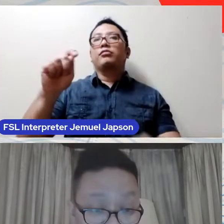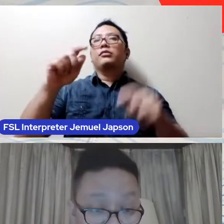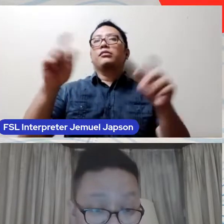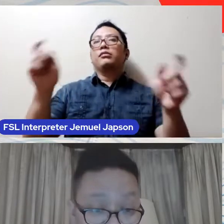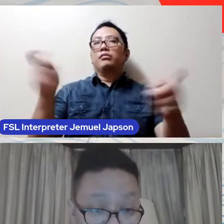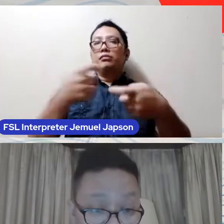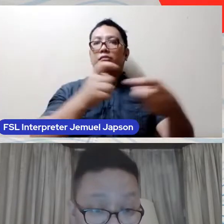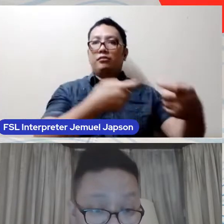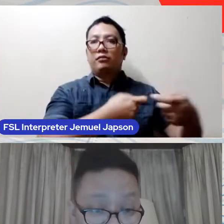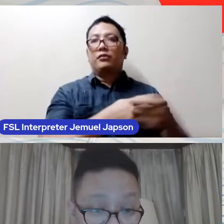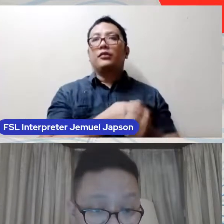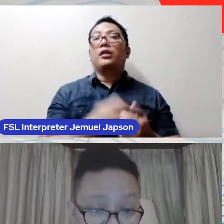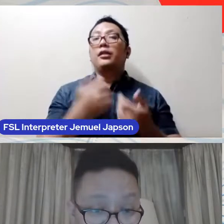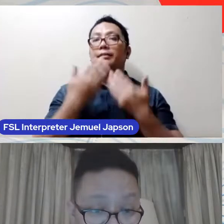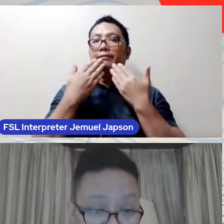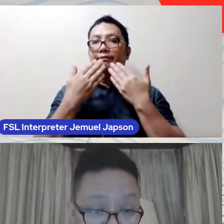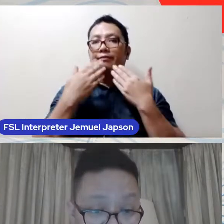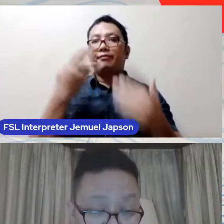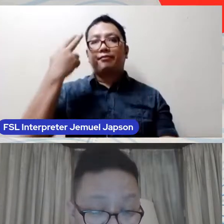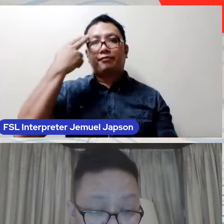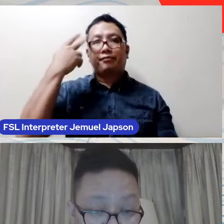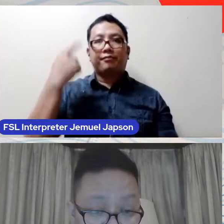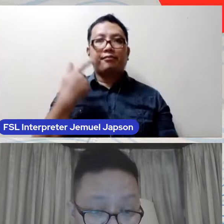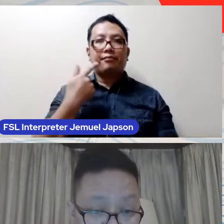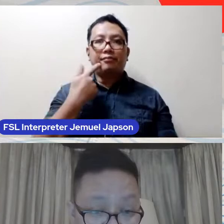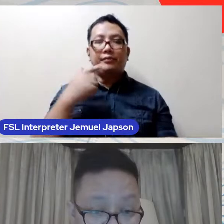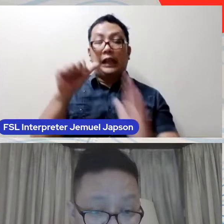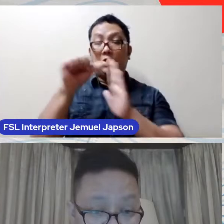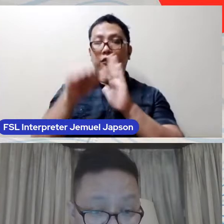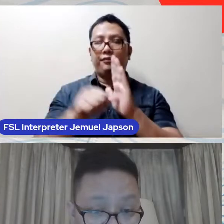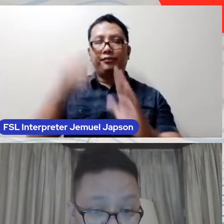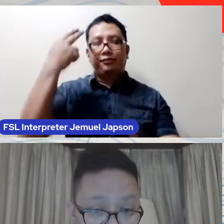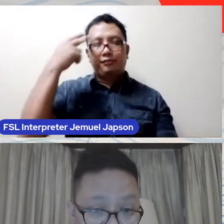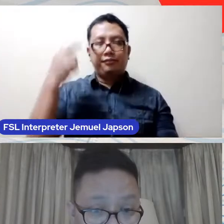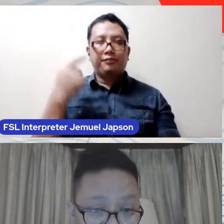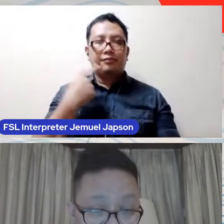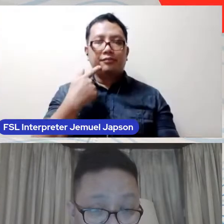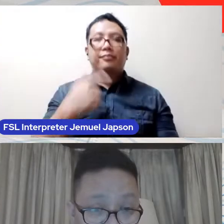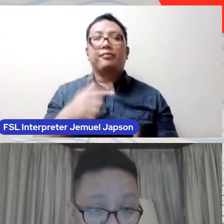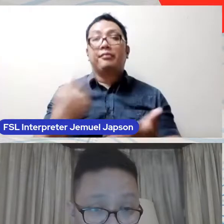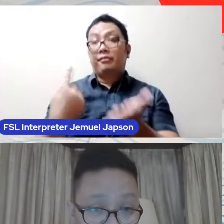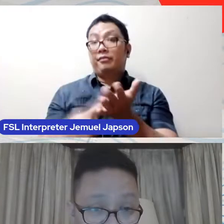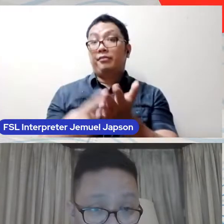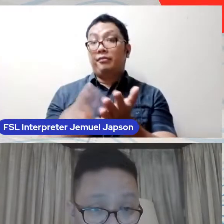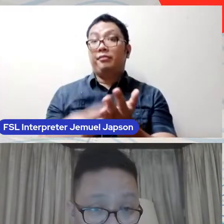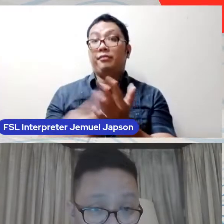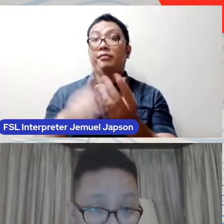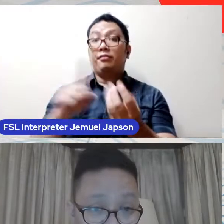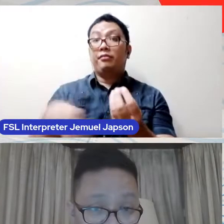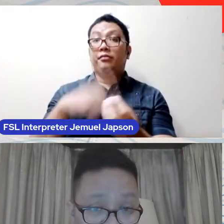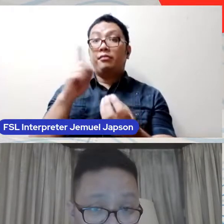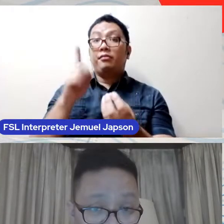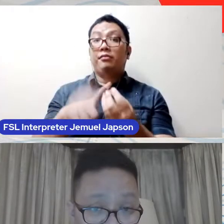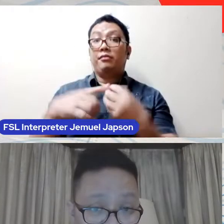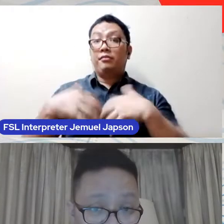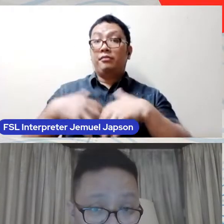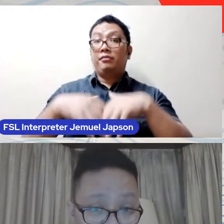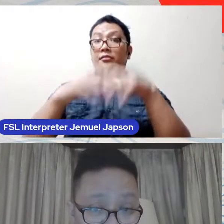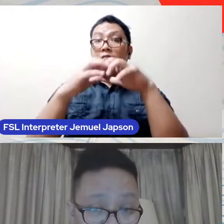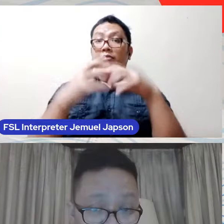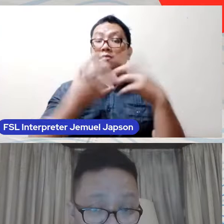Okay po. Thank you, Atty. Helen. So, since we're talking about building